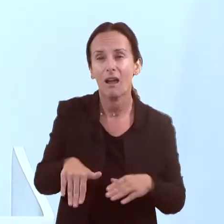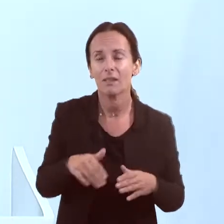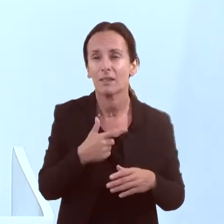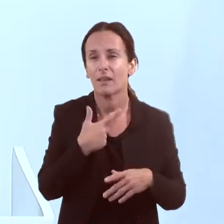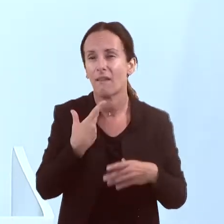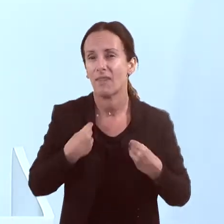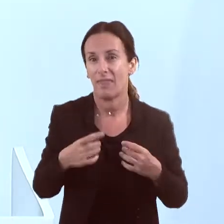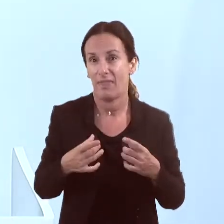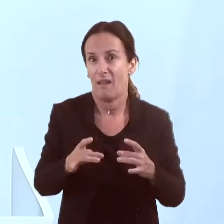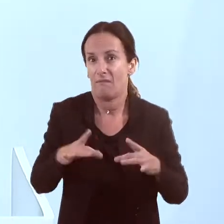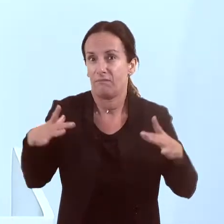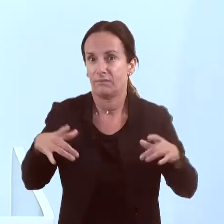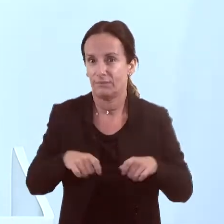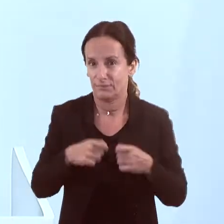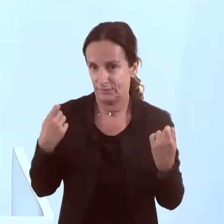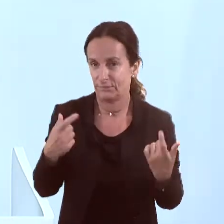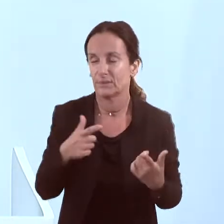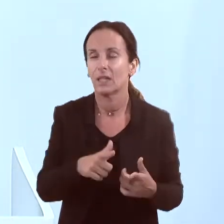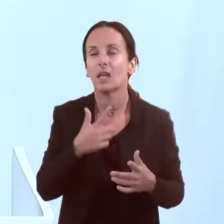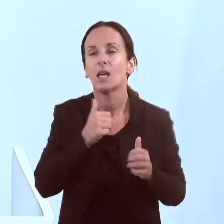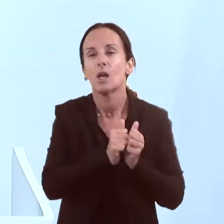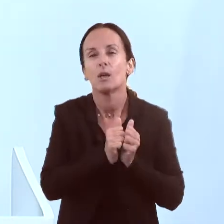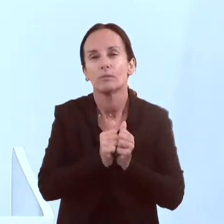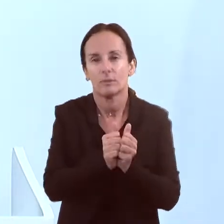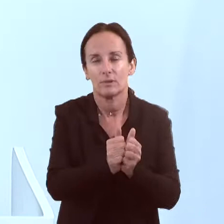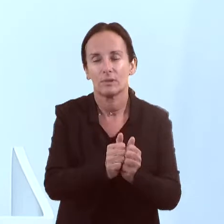amb la constància i l'esforç del que són capaços